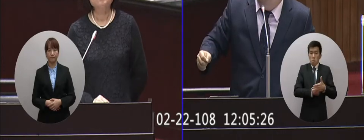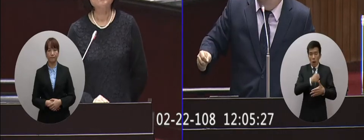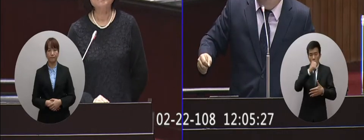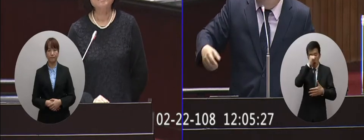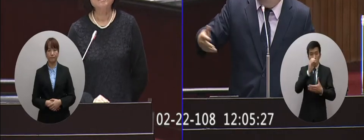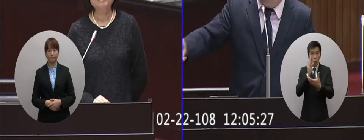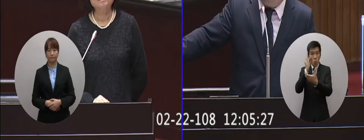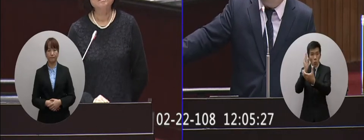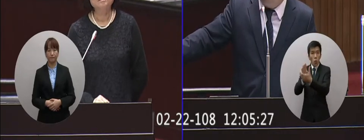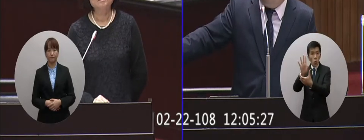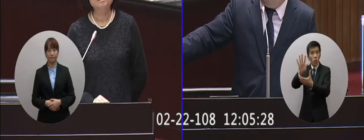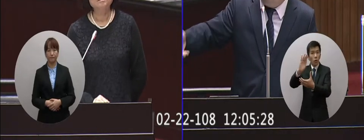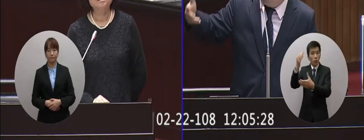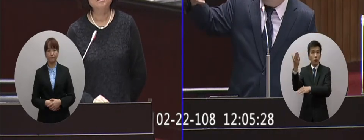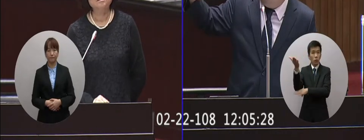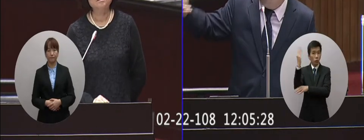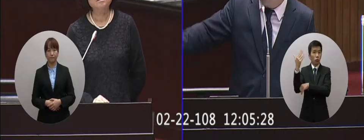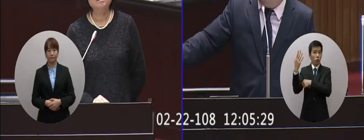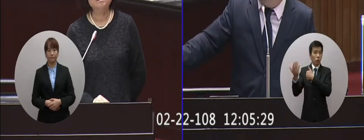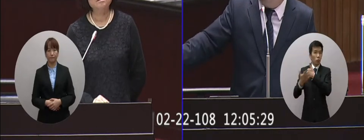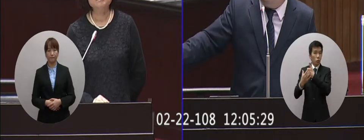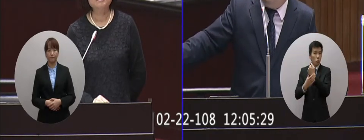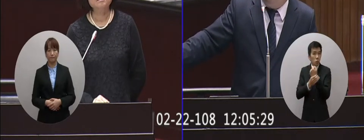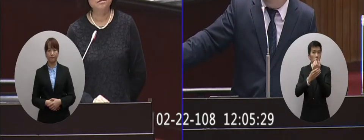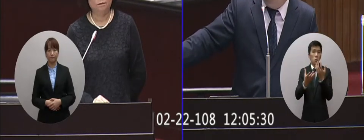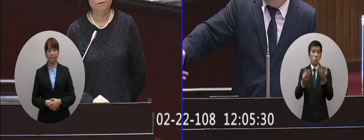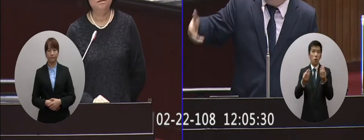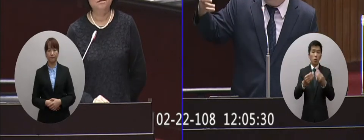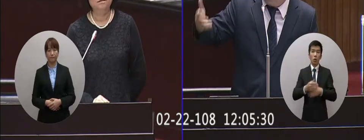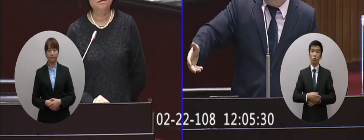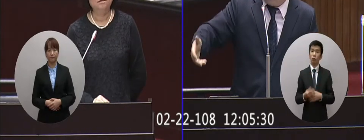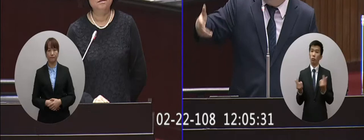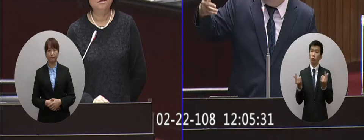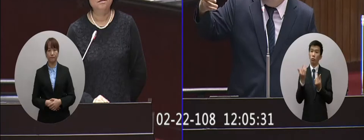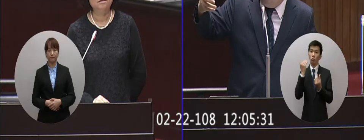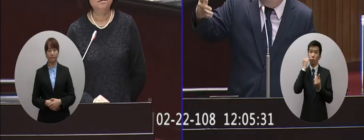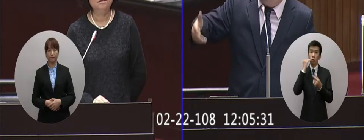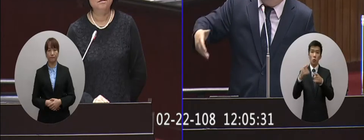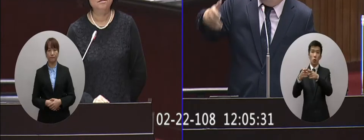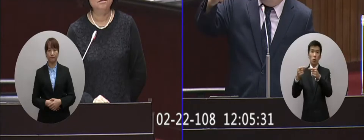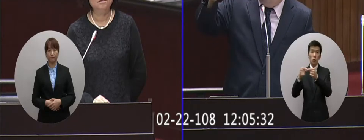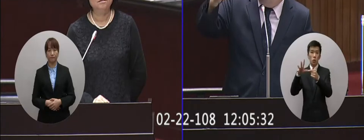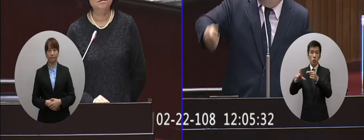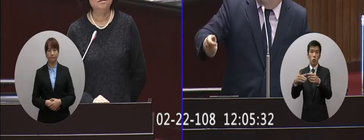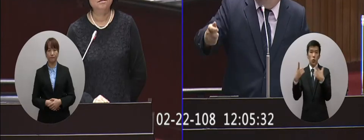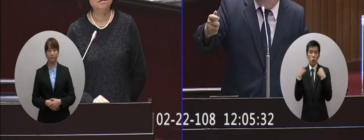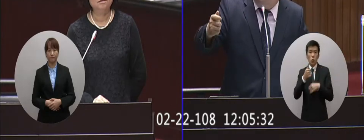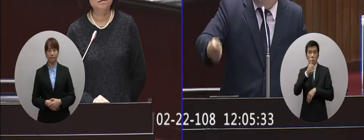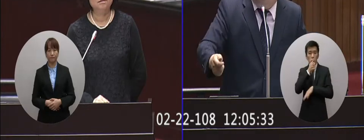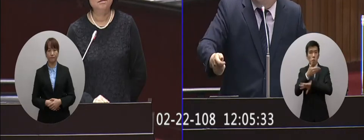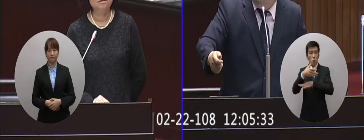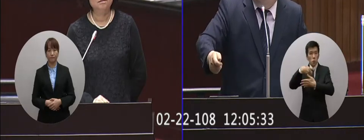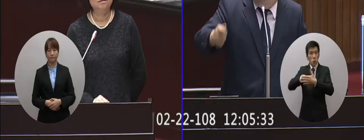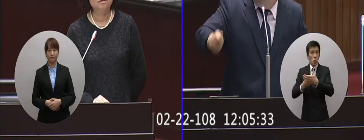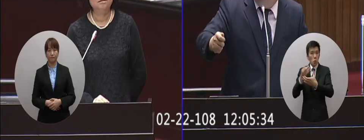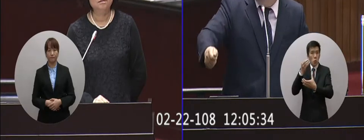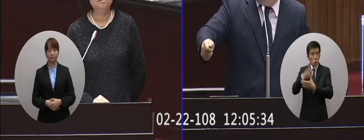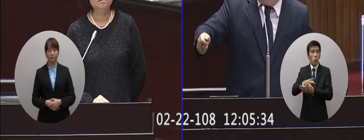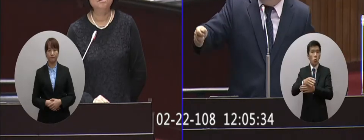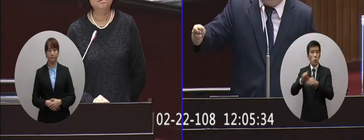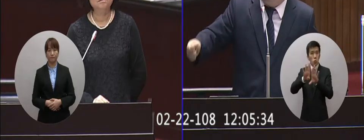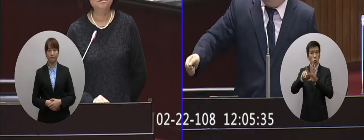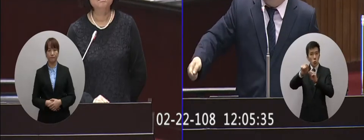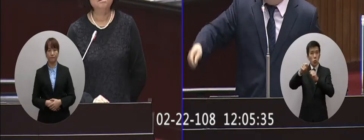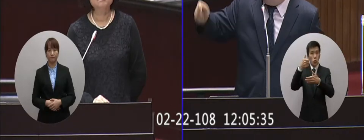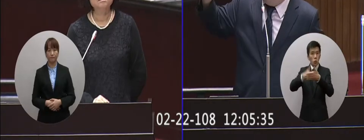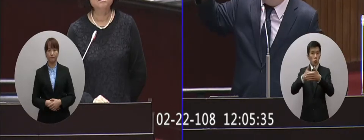鼓励，所以我觉得像日本，他们有所谓故乡税的概念，我企业我捐我所纳出的一个税，有部分